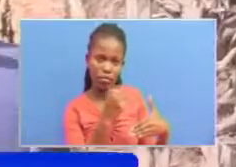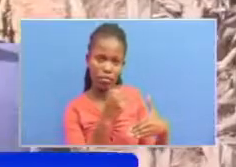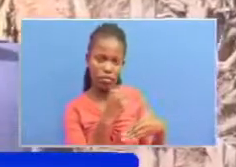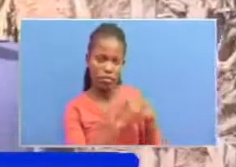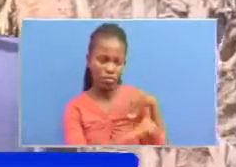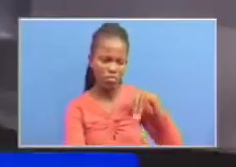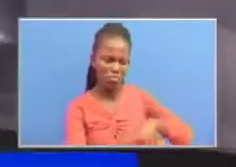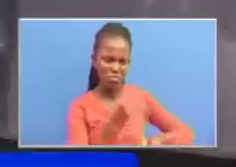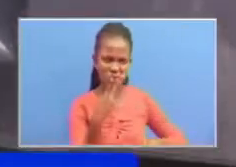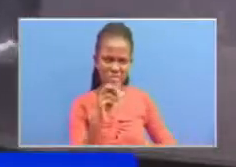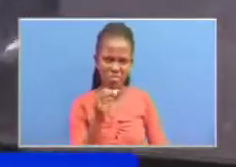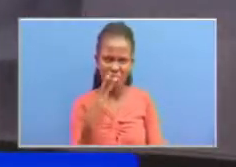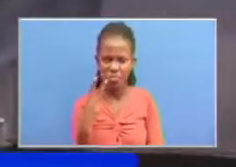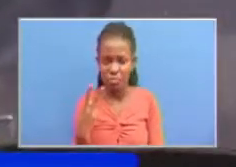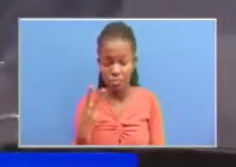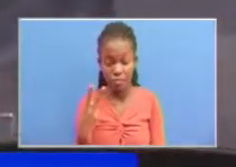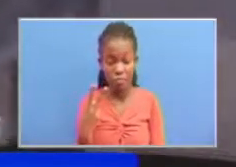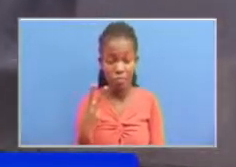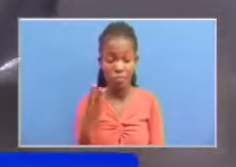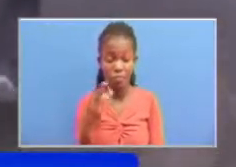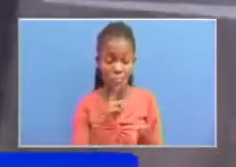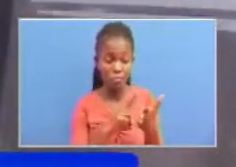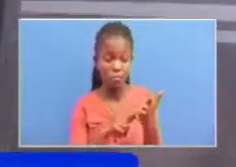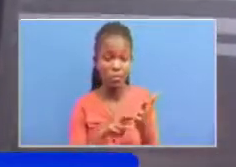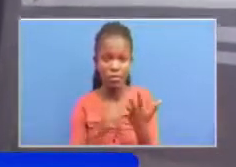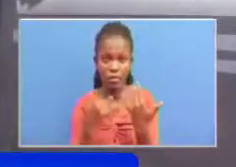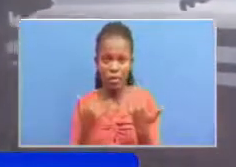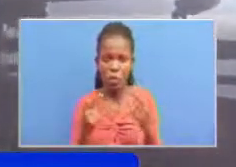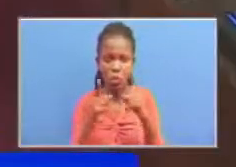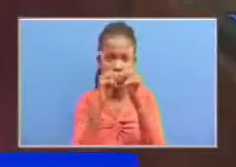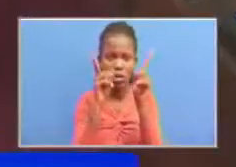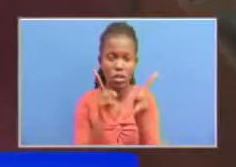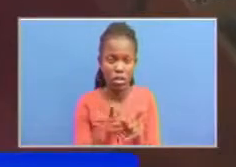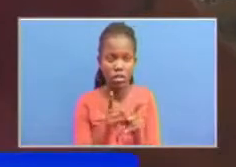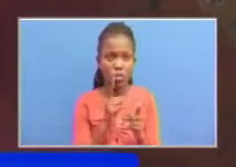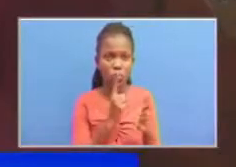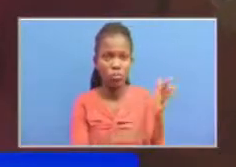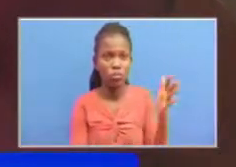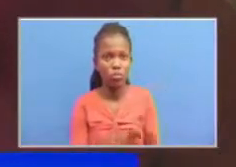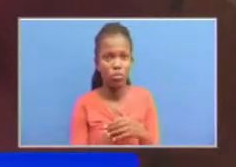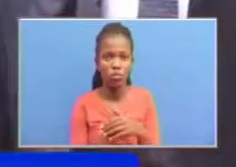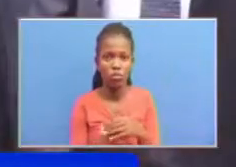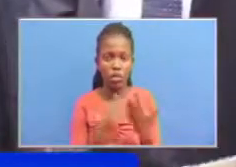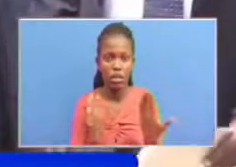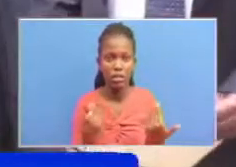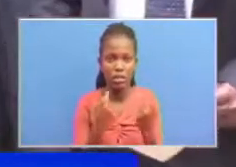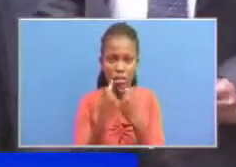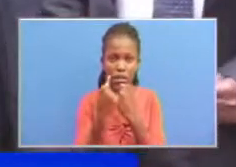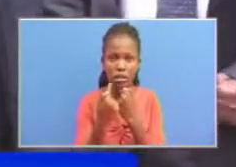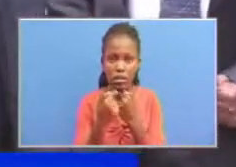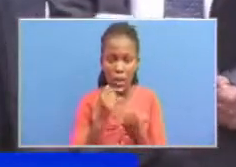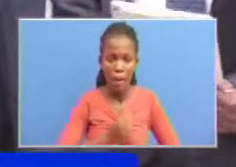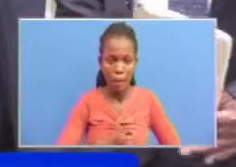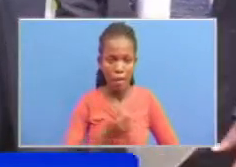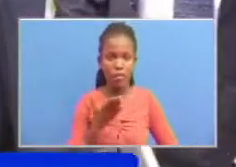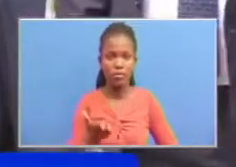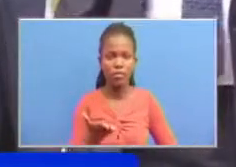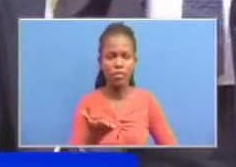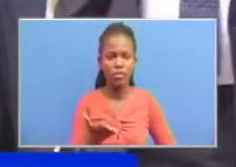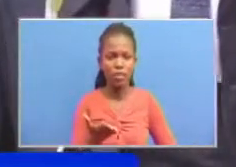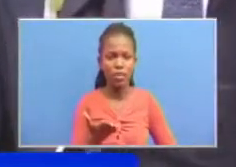na ile ya dhandisomwa na kuvikia yu ikulio nene yende na kwethi wa onduwala mawetwa ndhini wa banjetino ni